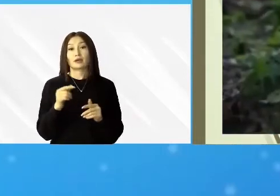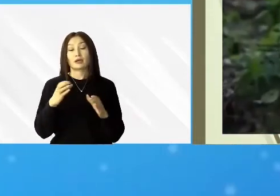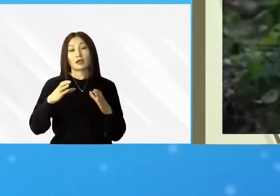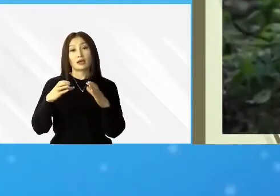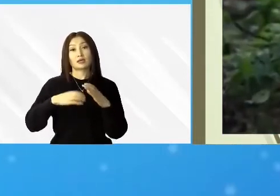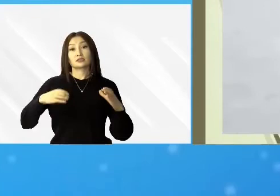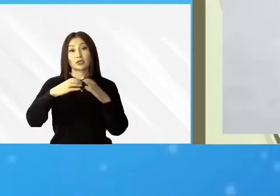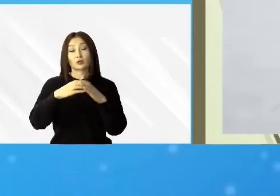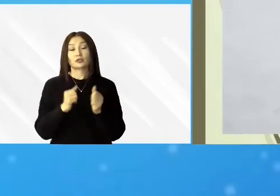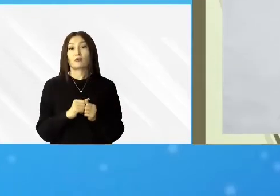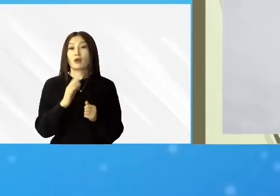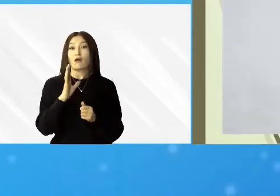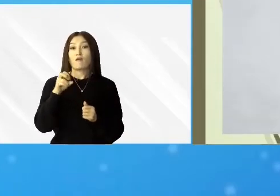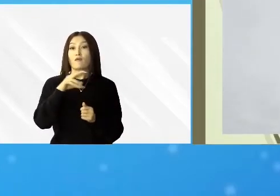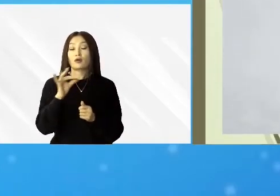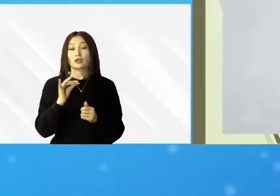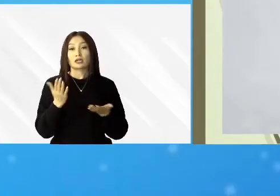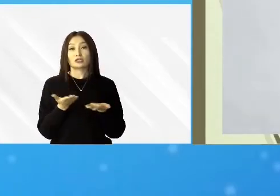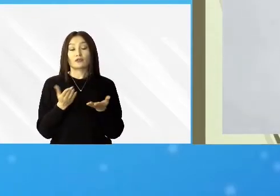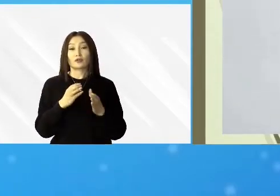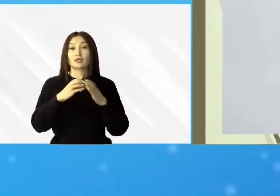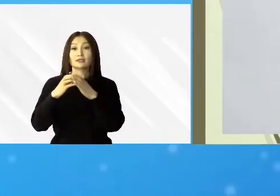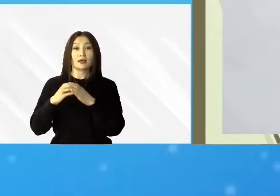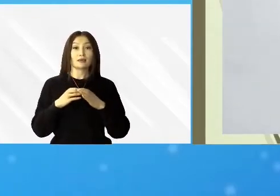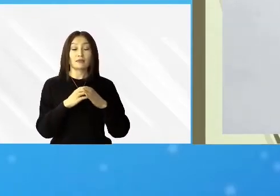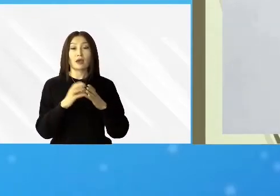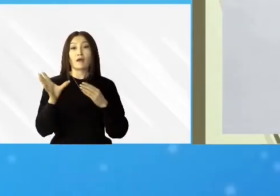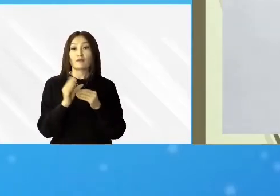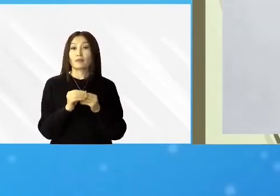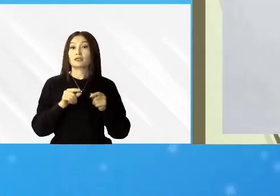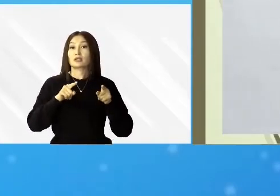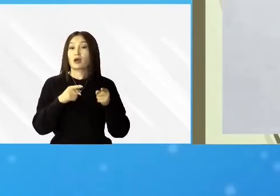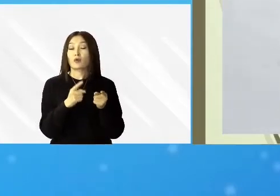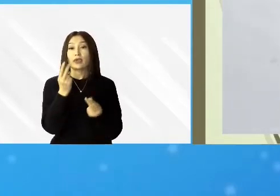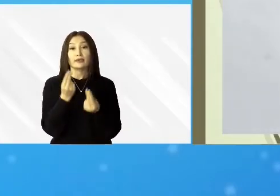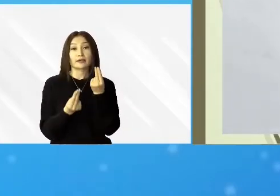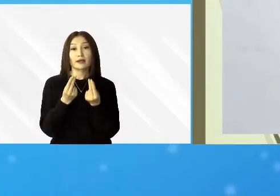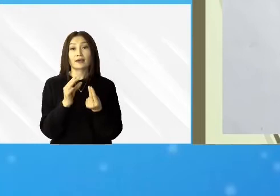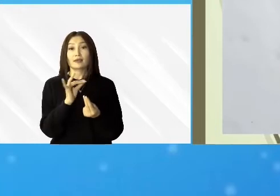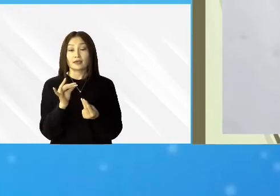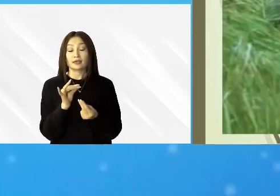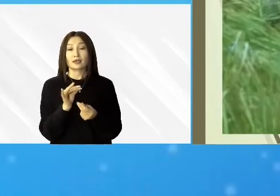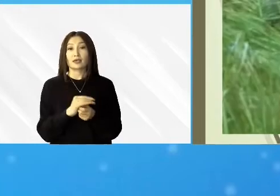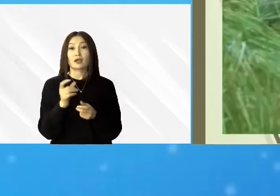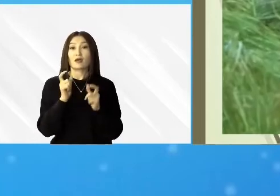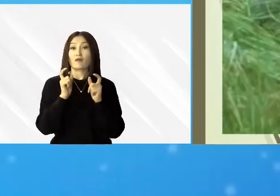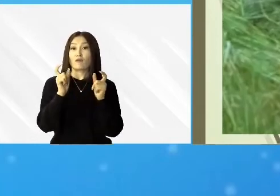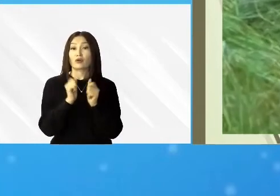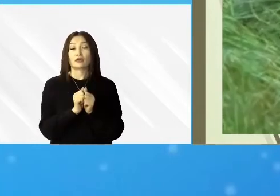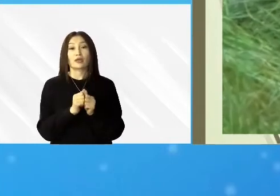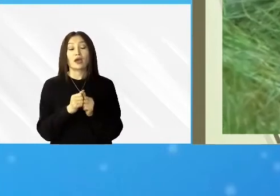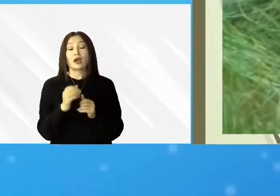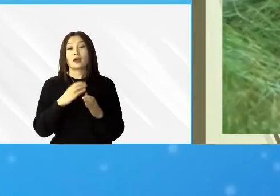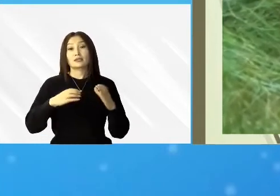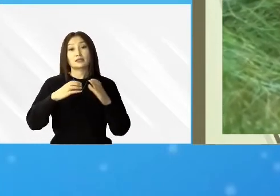сородичами. Волки живут стаями. Они вместе охотятся, играют и даже воют. Волчья стая